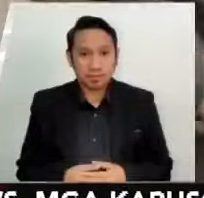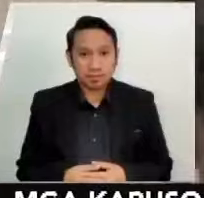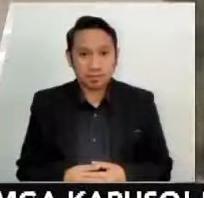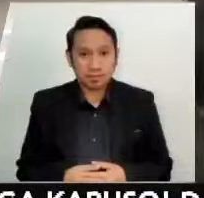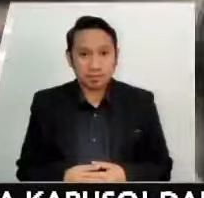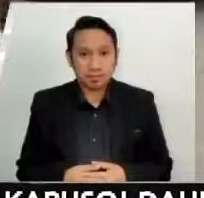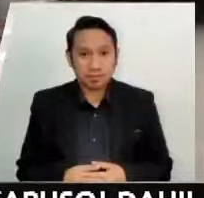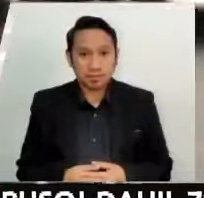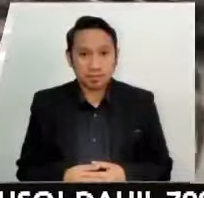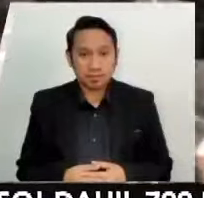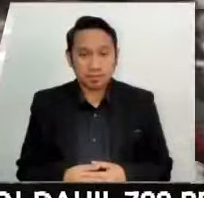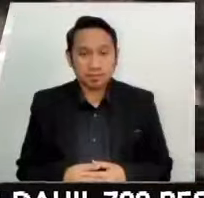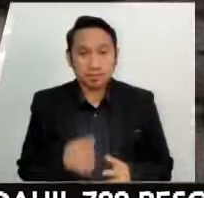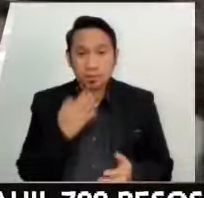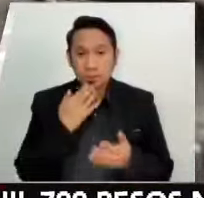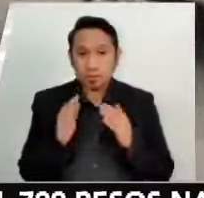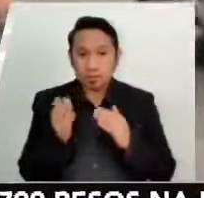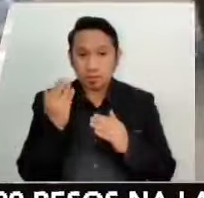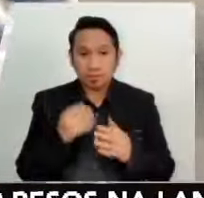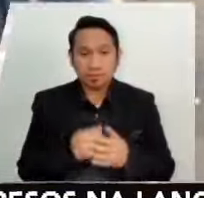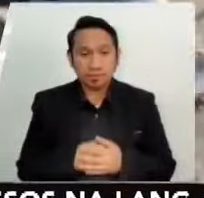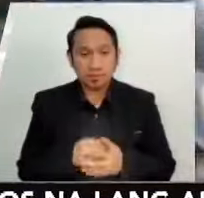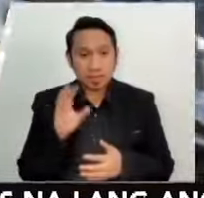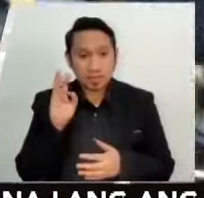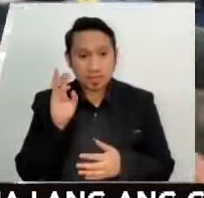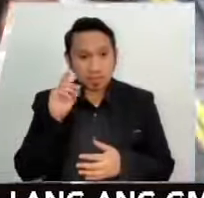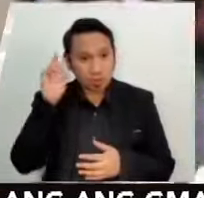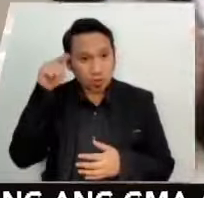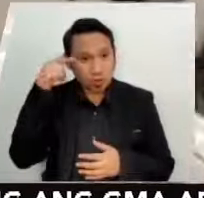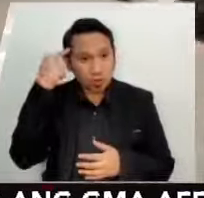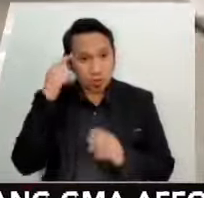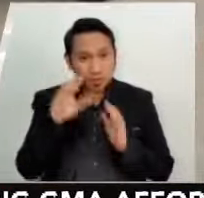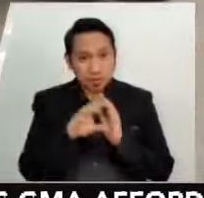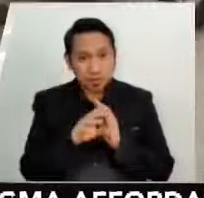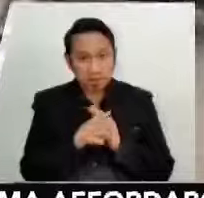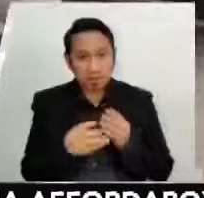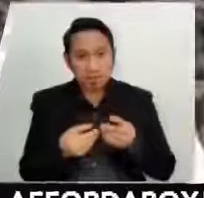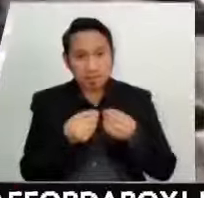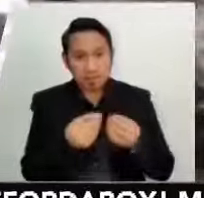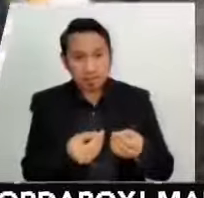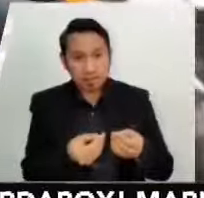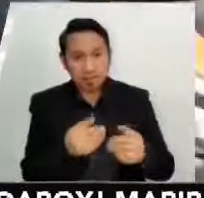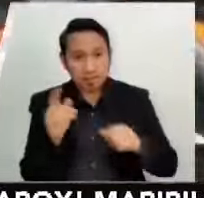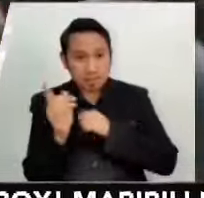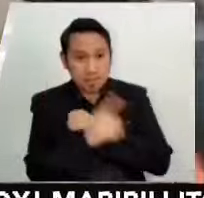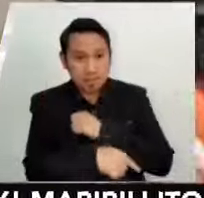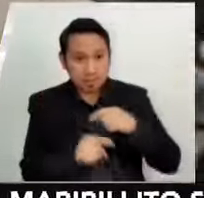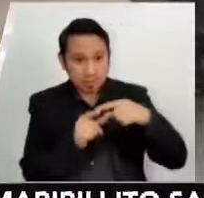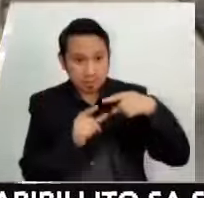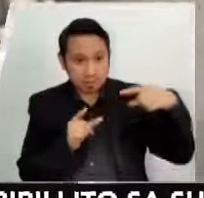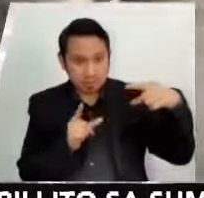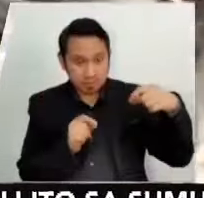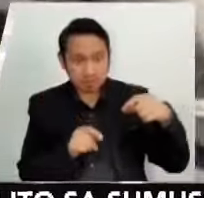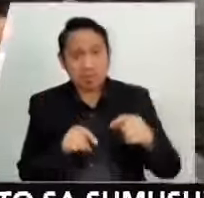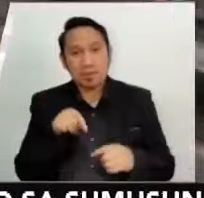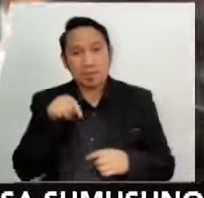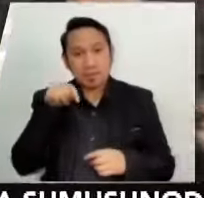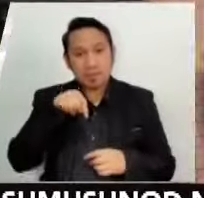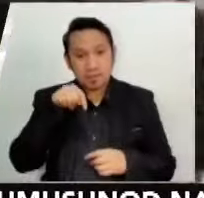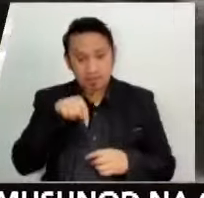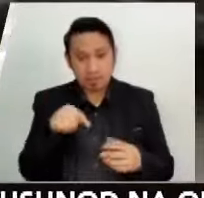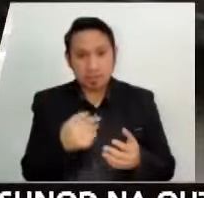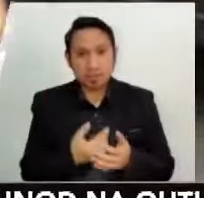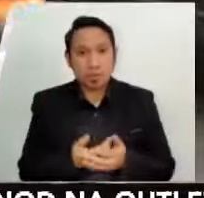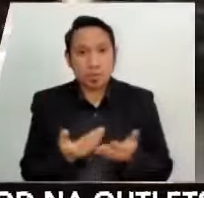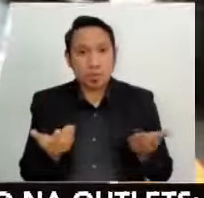Gang, good morning. Nasa 6 na government vehicles yung natikita ng mga tauhan ng SAIC sa kanilang operasyon. Dito po yan sa Main Avenue sa Cubao sa